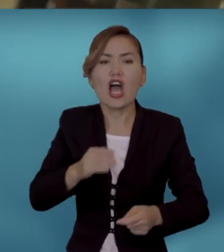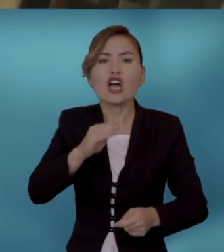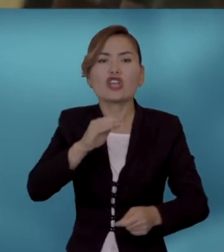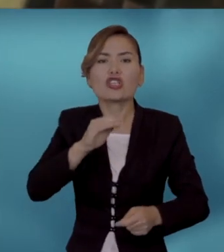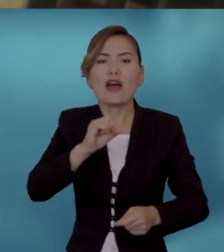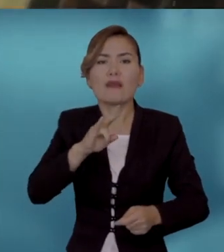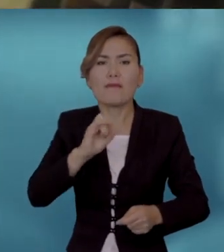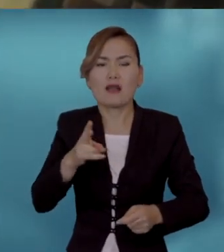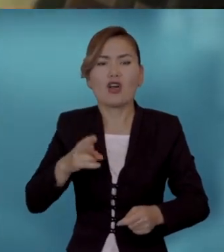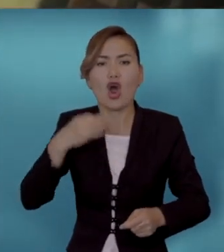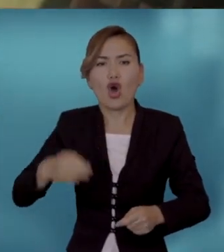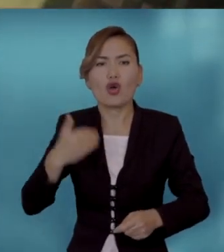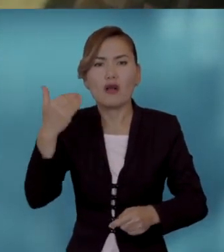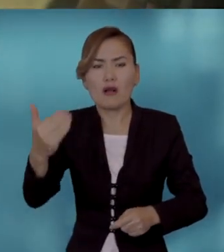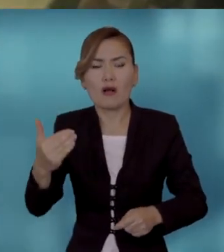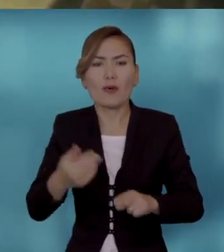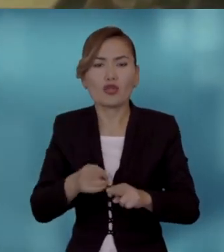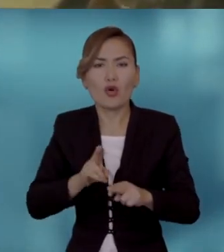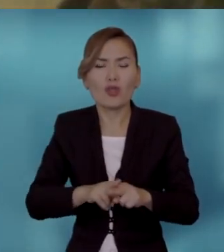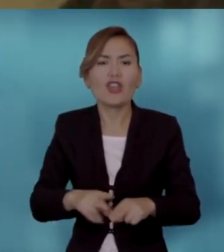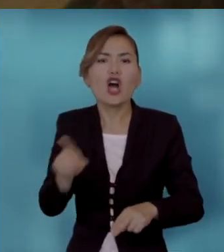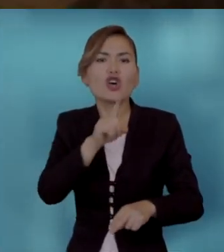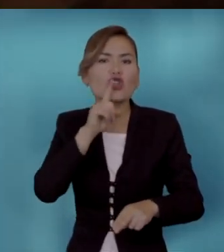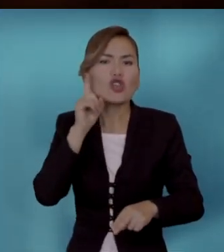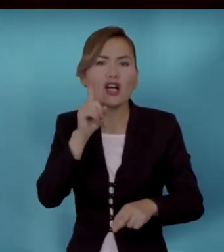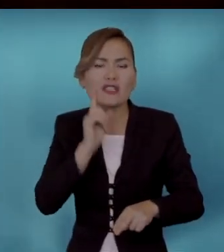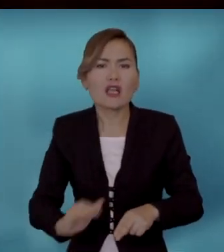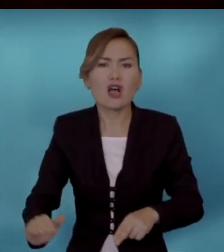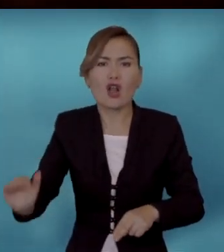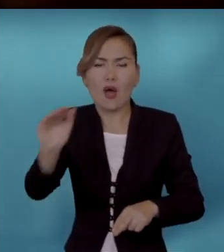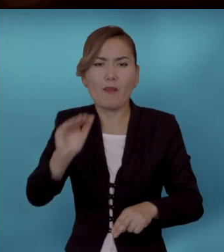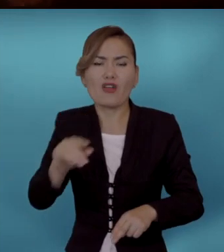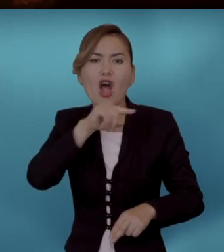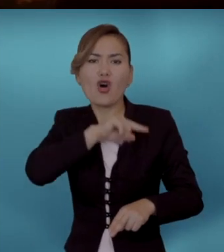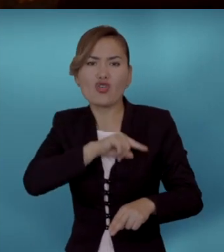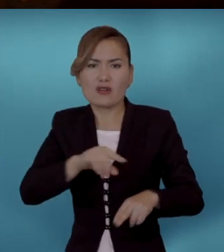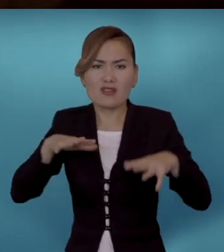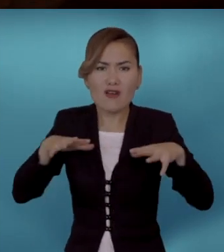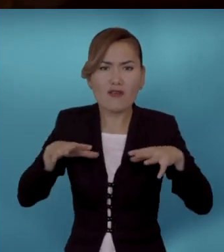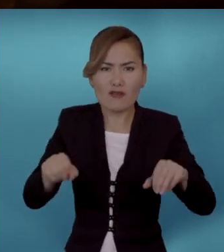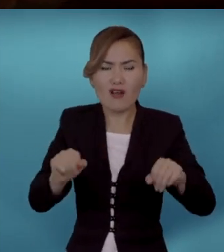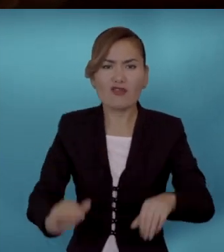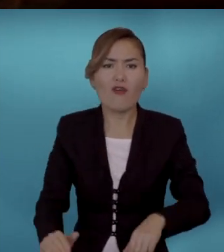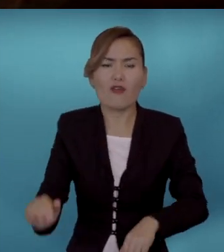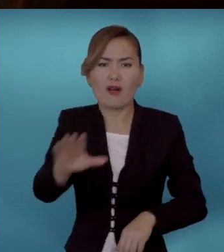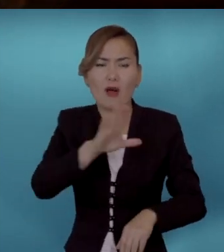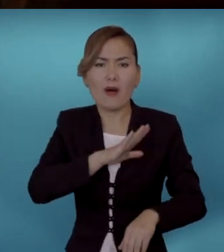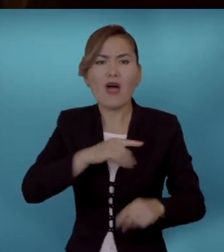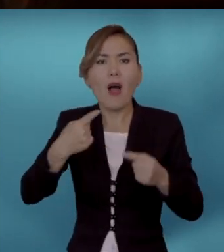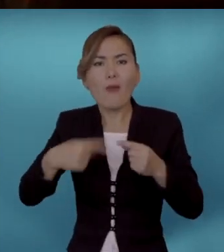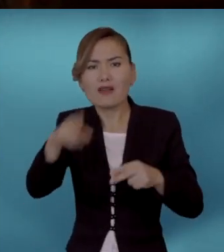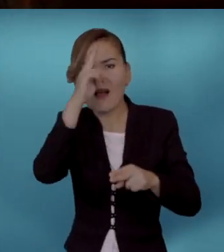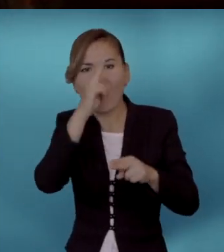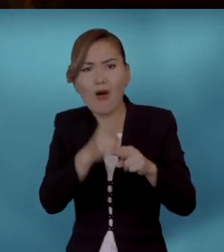және басқа бауырлары арасында да беделді болды. Хан болып 1511 жылы жарияланғанымен хандықтың басқару